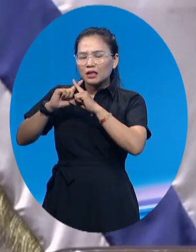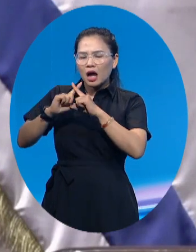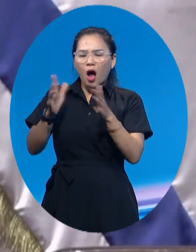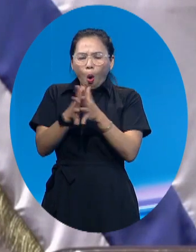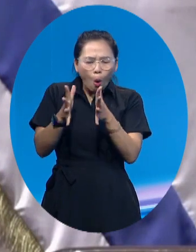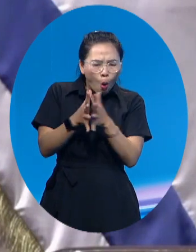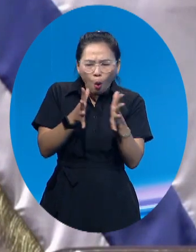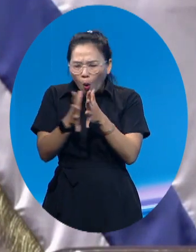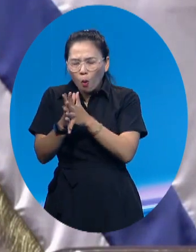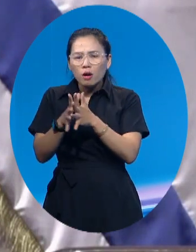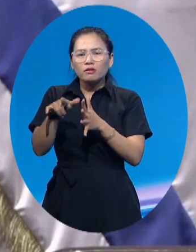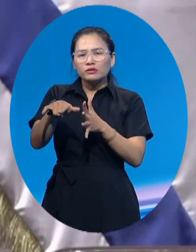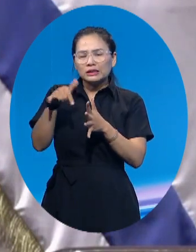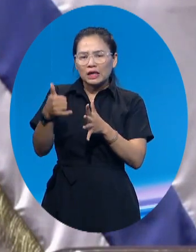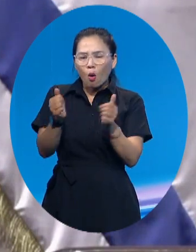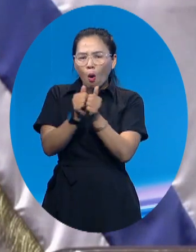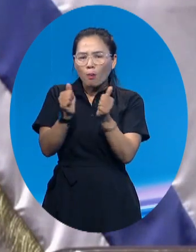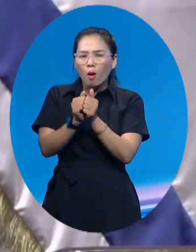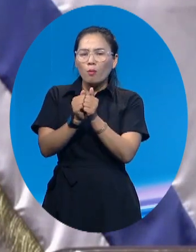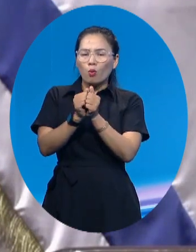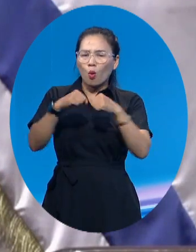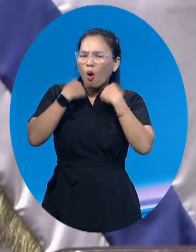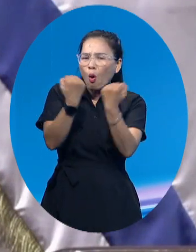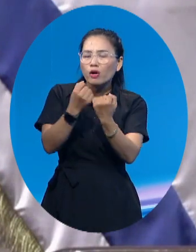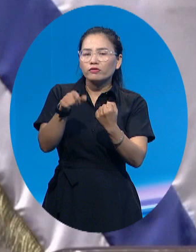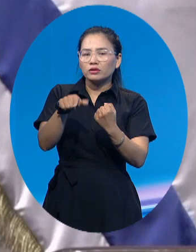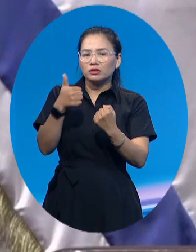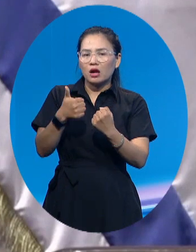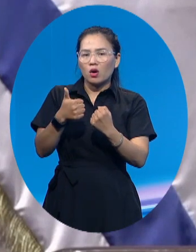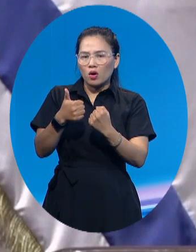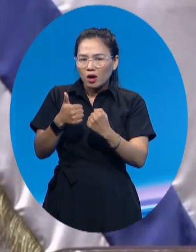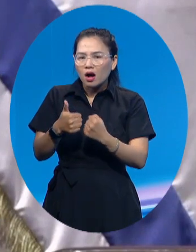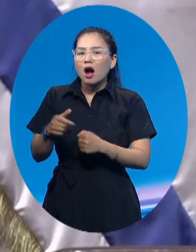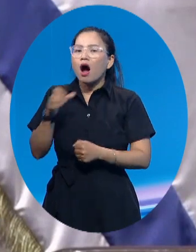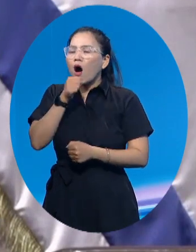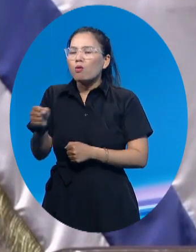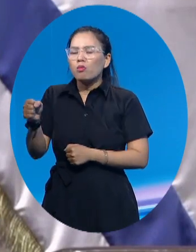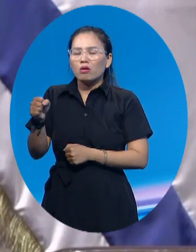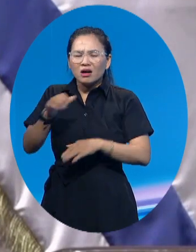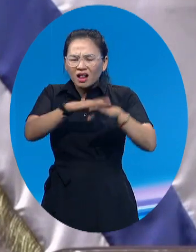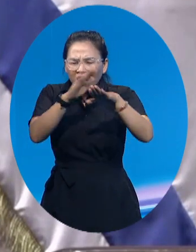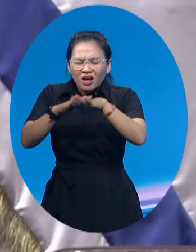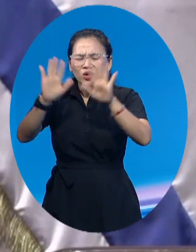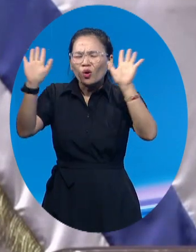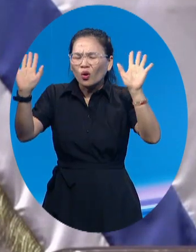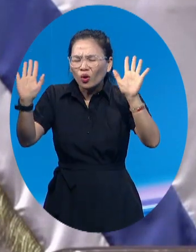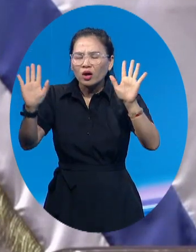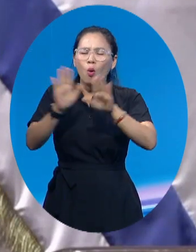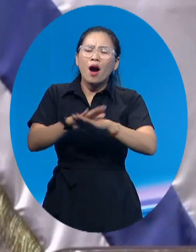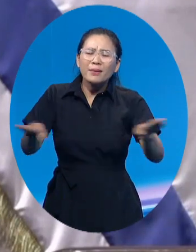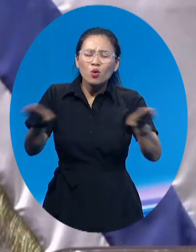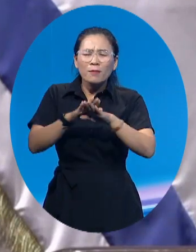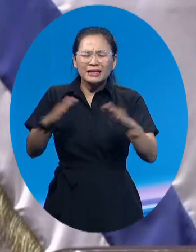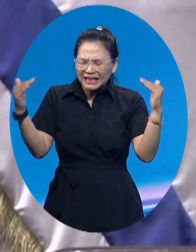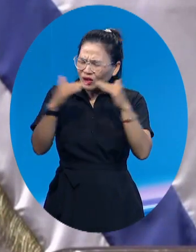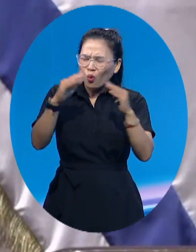quyết liệt trong phiên họp toàn thể của Quốc hội sau khi nghị sĩ gốc Ả Rập Ayman Odeh kêu gọi thực hiện hòa bình, chứ không phải trả